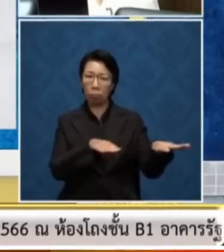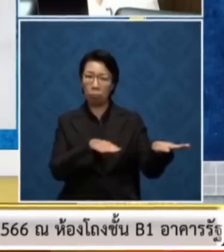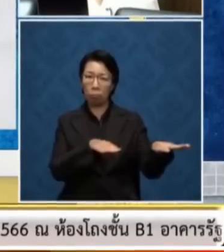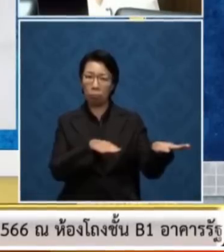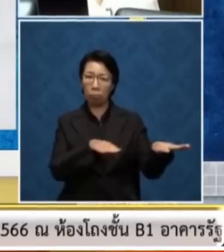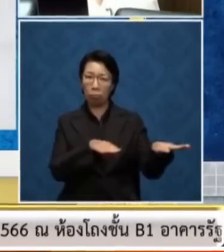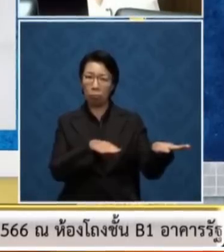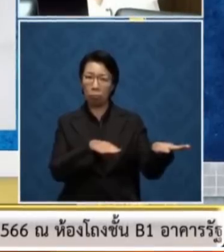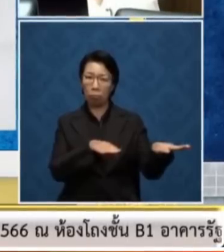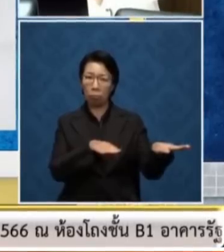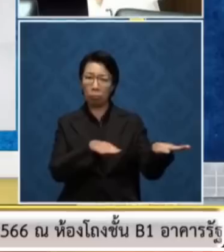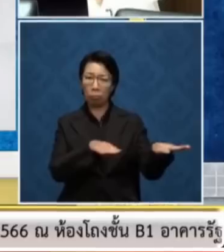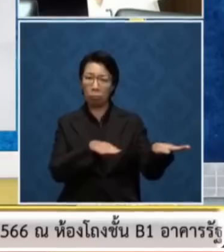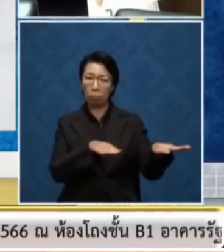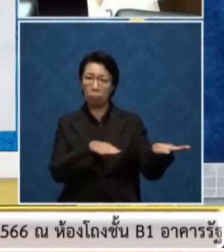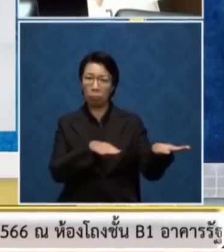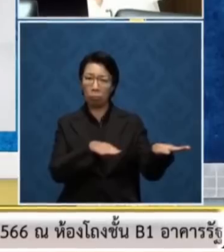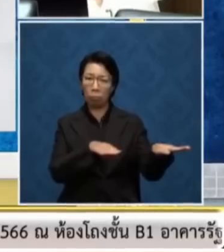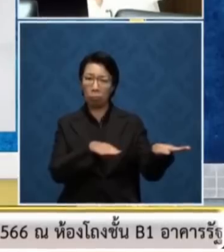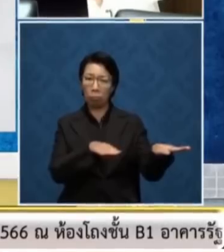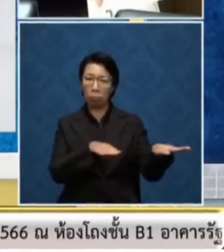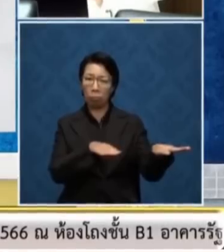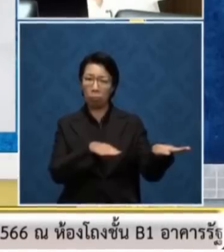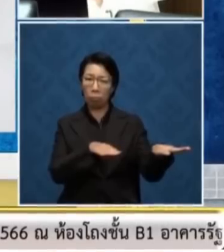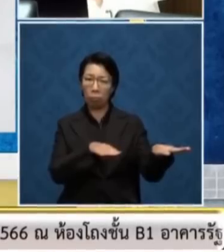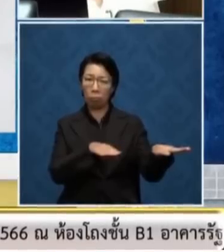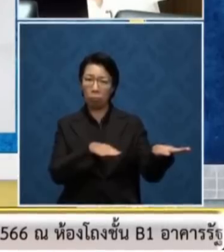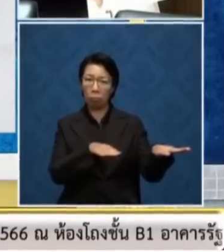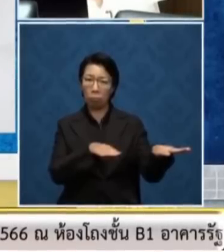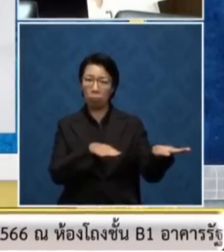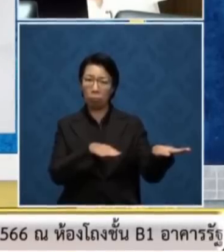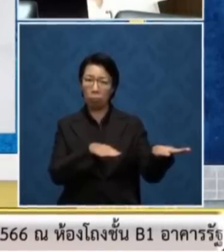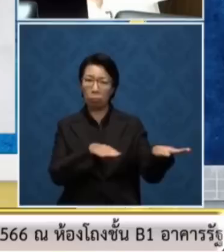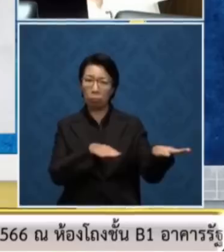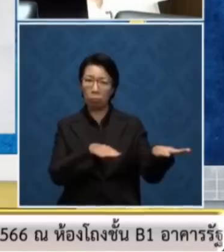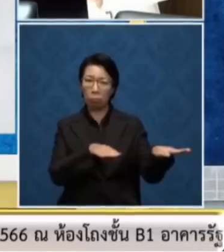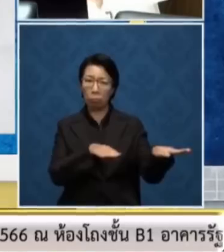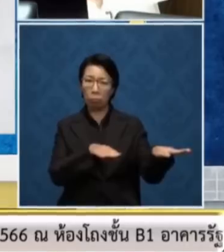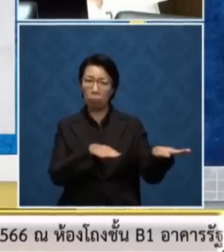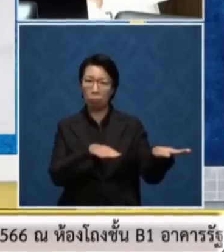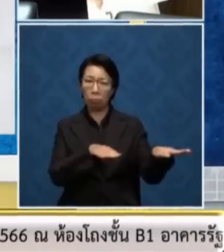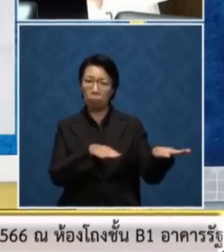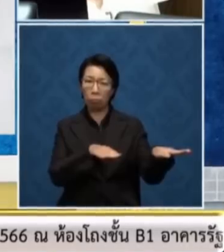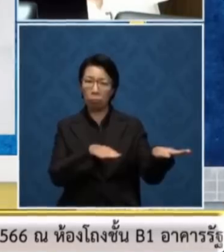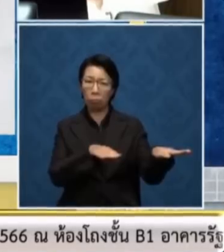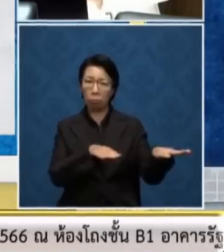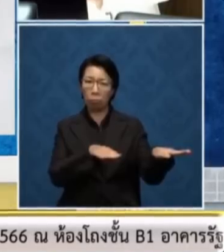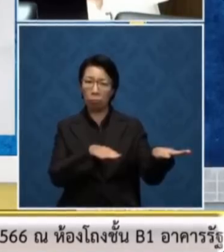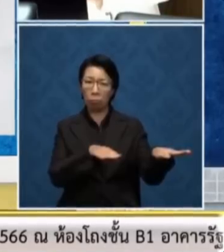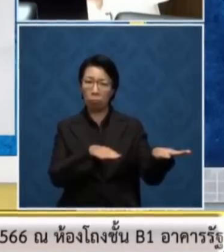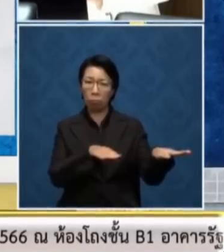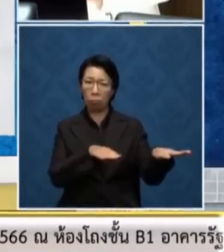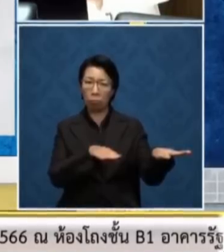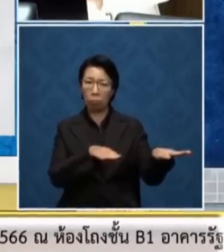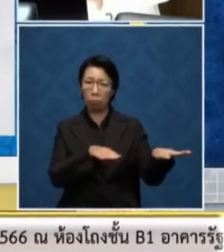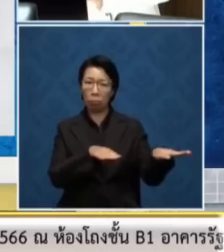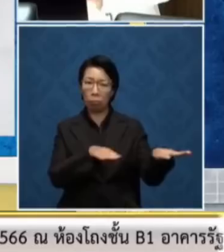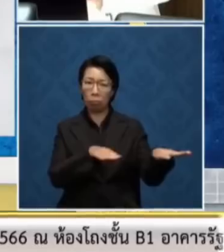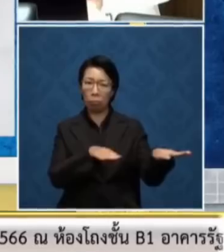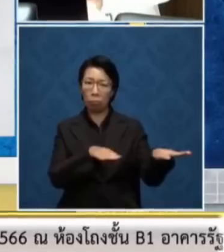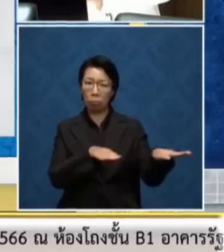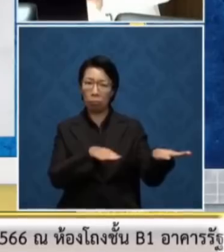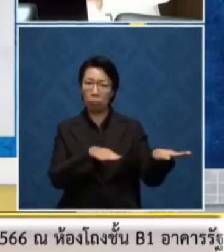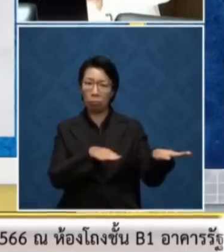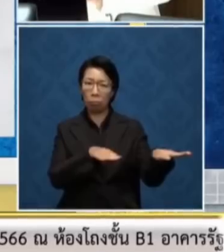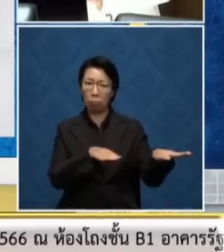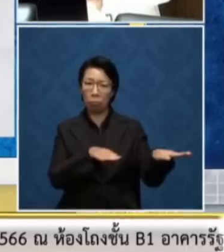ปความคิดรวบยอดจากสิ่งต่างๆที่เกิดขึ้นก็จะมาอัปเดตว่าสัปดาห์นี้เรามีเรื่องราวอะไรเ